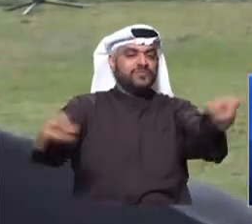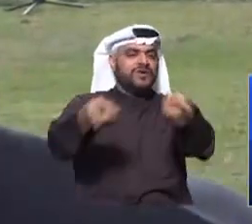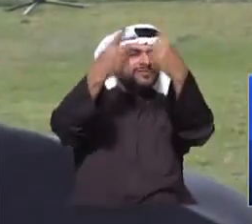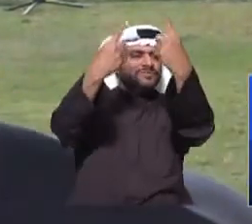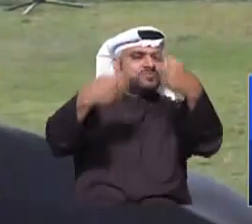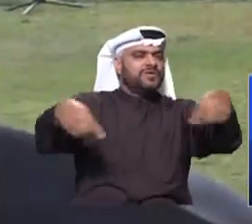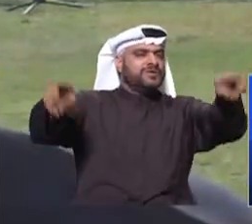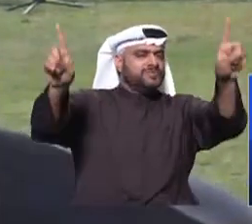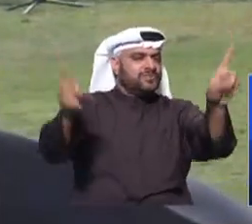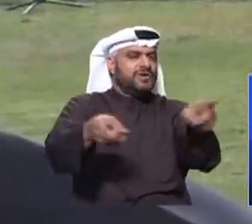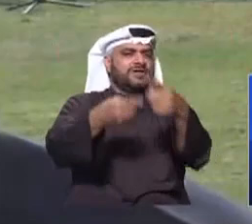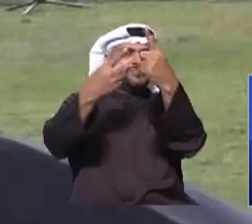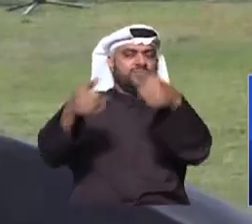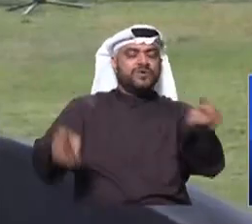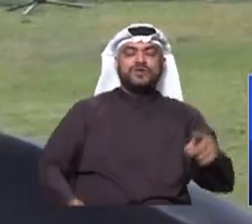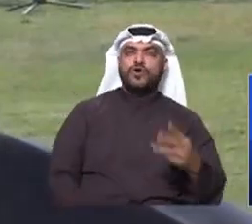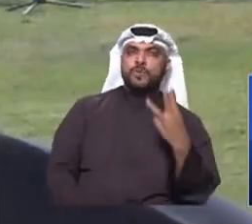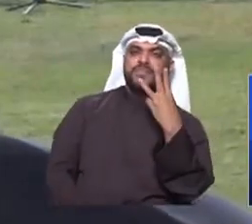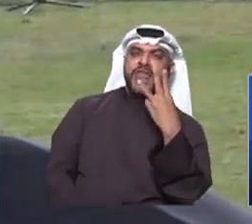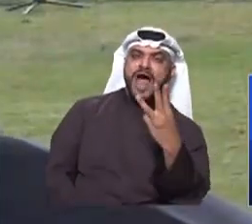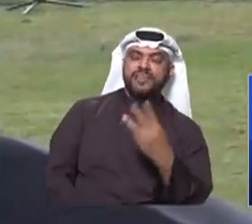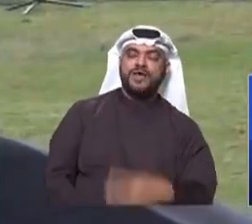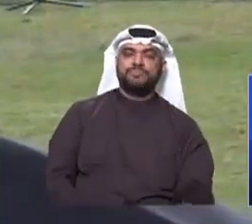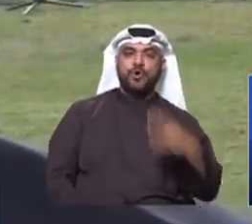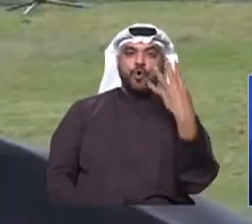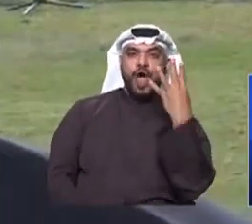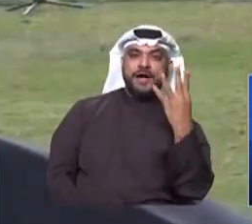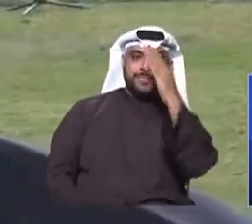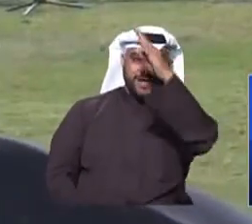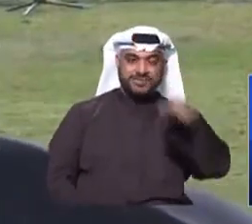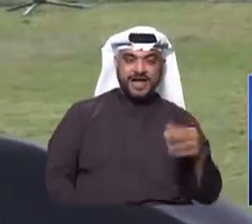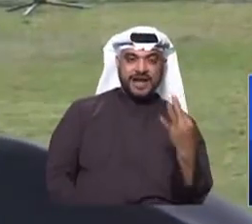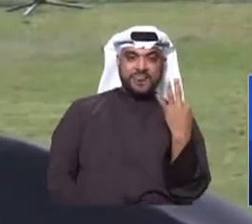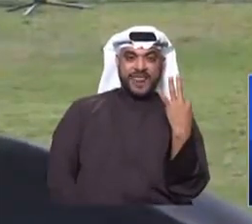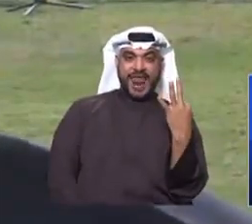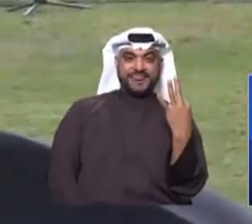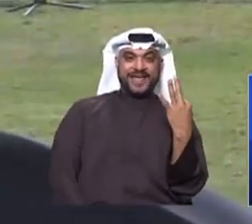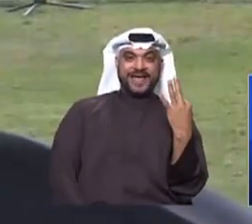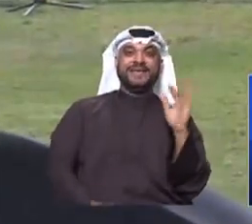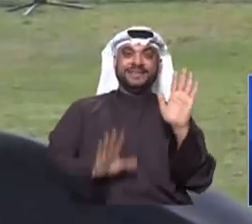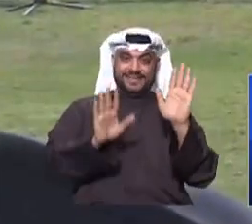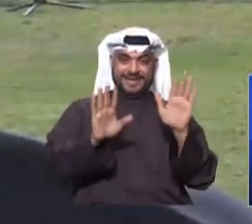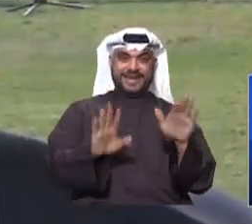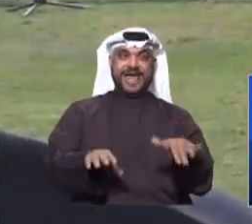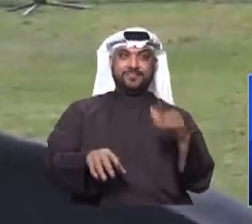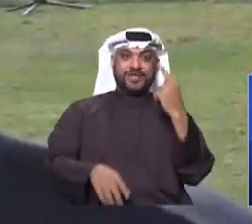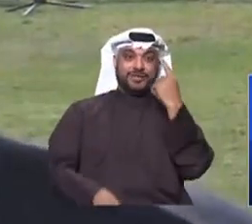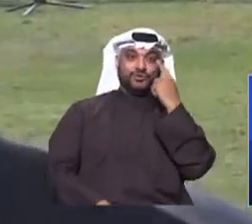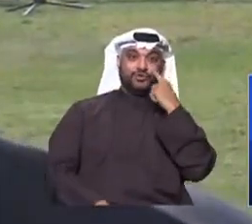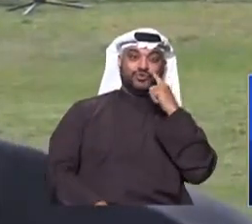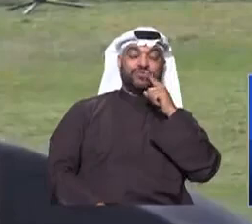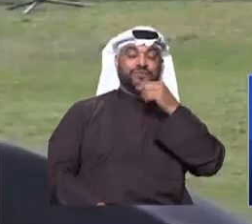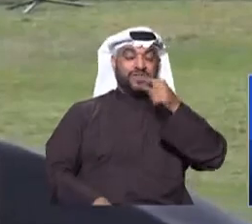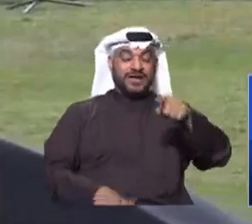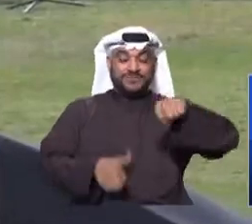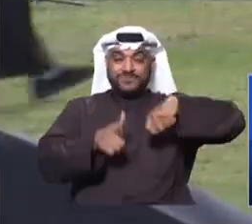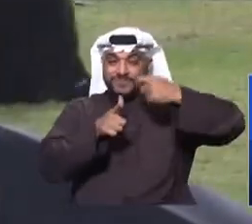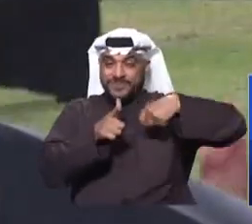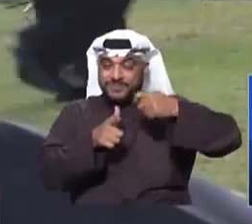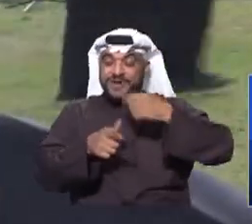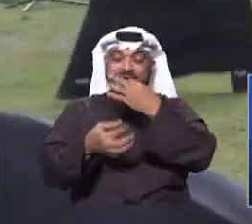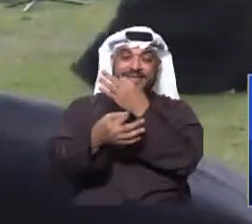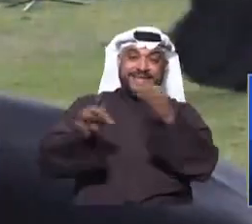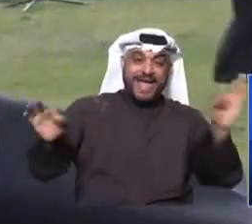الشهر إن شاء الله، والفرقة راح تكون جاية في ثيم جديد اللي هو ثيم شريط، فراح نقدم شريط منوعات والشريط الوطني مع